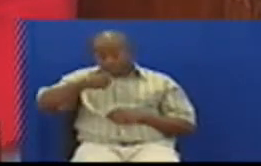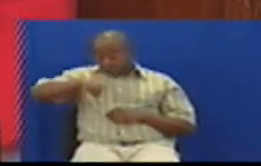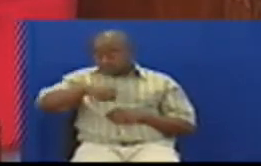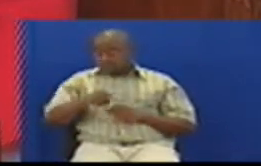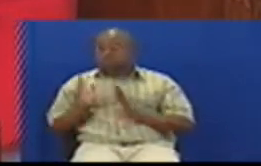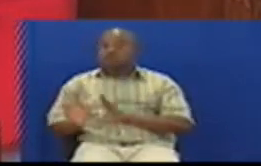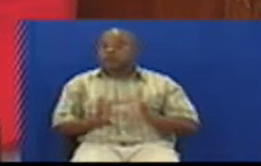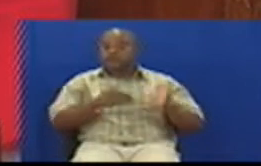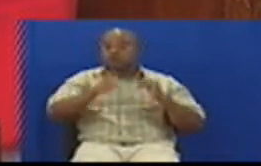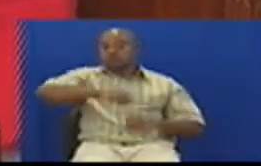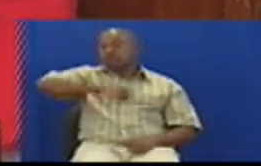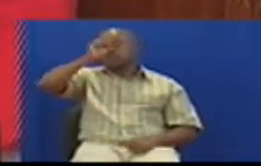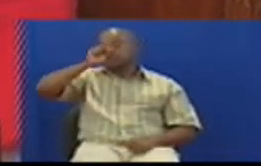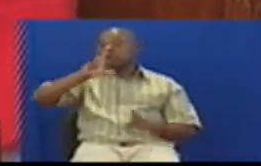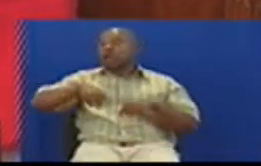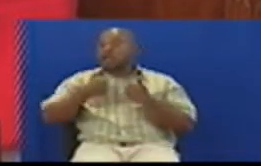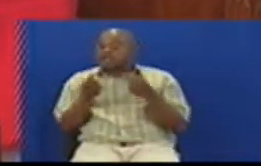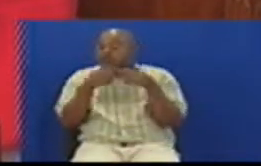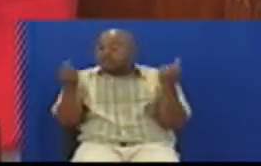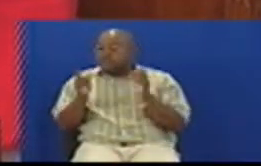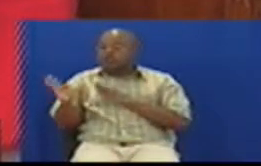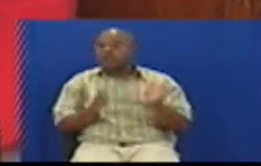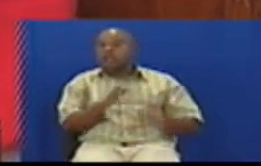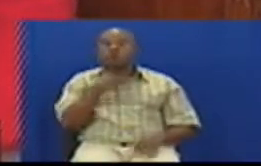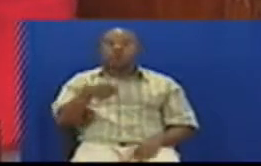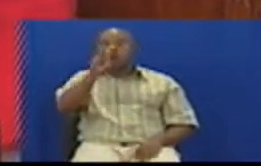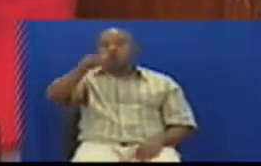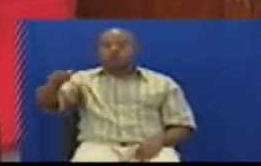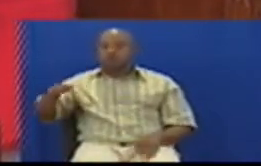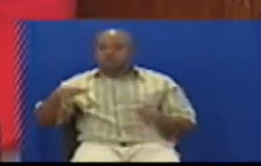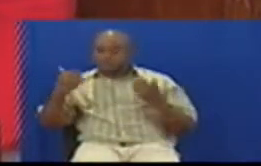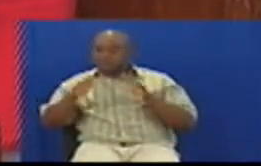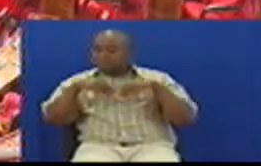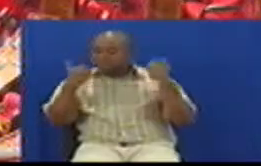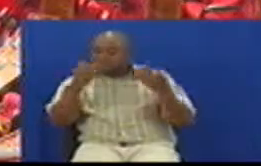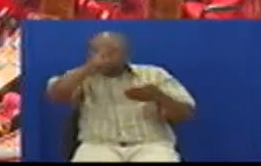kushinda majimbo, wao wanapanga kwenda kuua watu. Msajili wa vyama vya siasa yuko hapa.